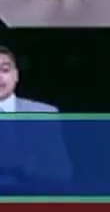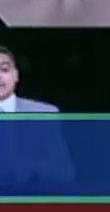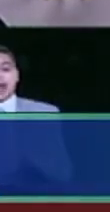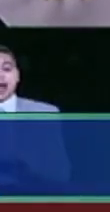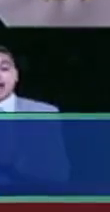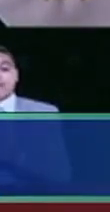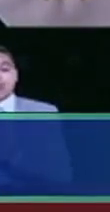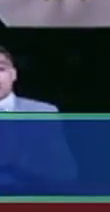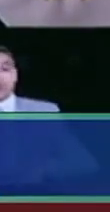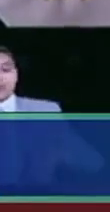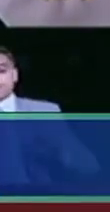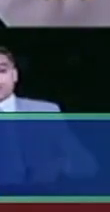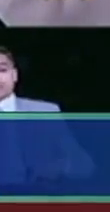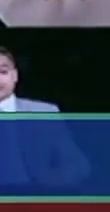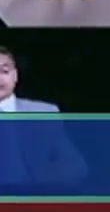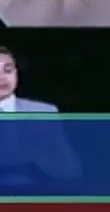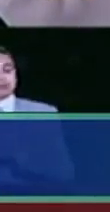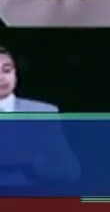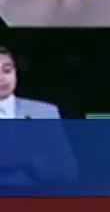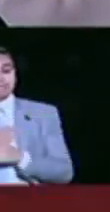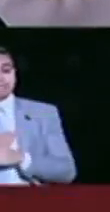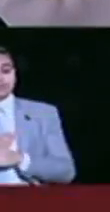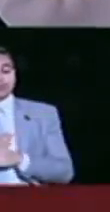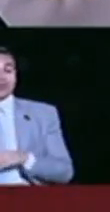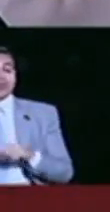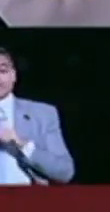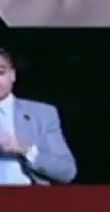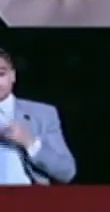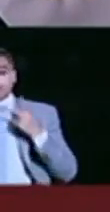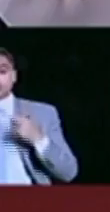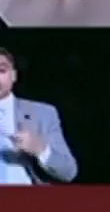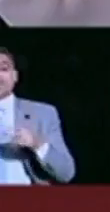النهارده موجودين هنا واللي بنشوفه ده